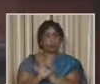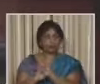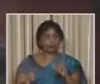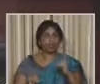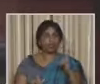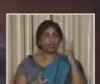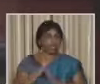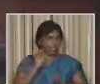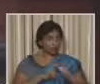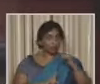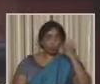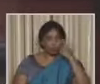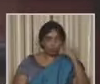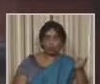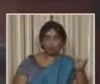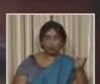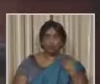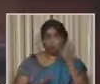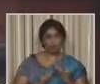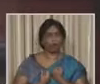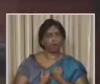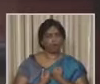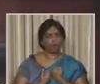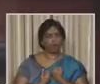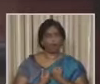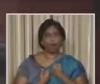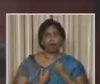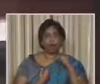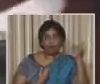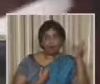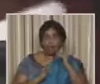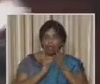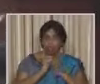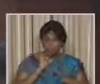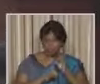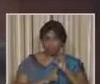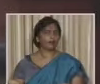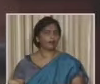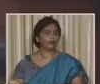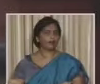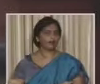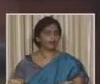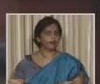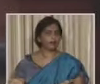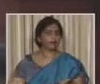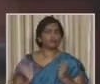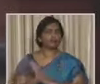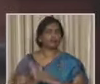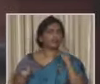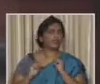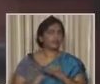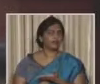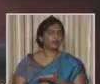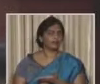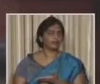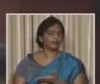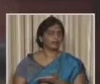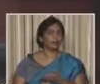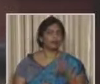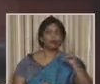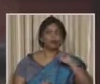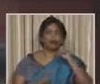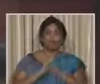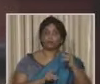வகையிலா? அதை நாங்கள் அறிந்து கொள்ள வேண்டும். அப்படியென்றால் ஏன் குழு ஒன்றை நியமிக்க வேண்டும்? அப்படியென்றால் எதற்காக குழு அவர்